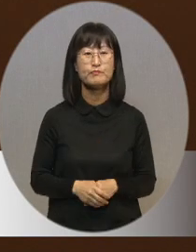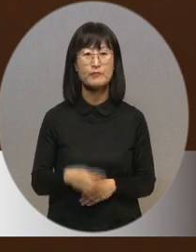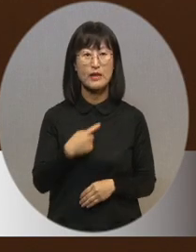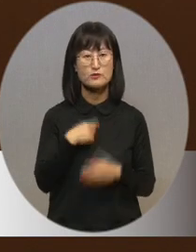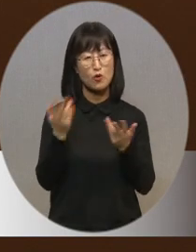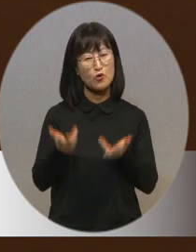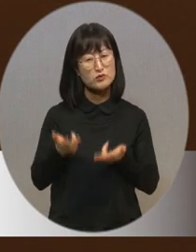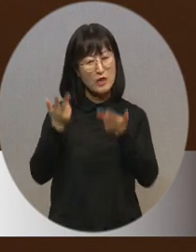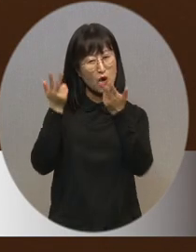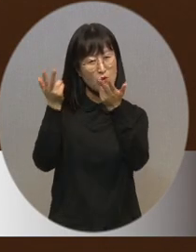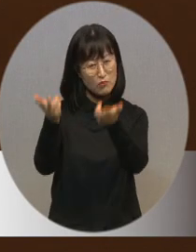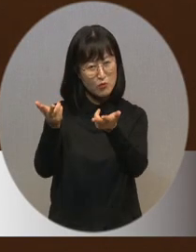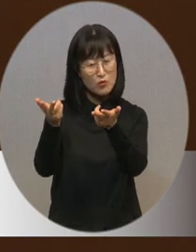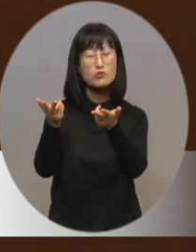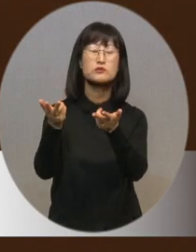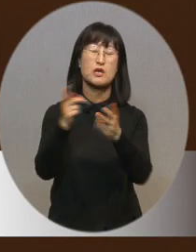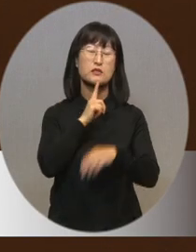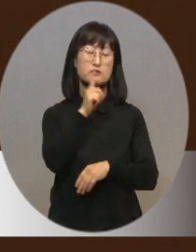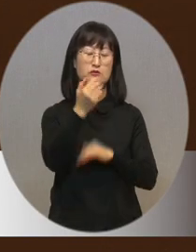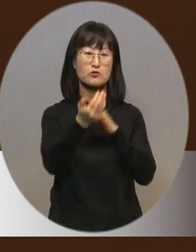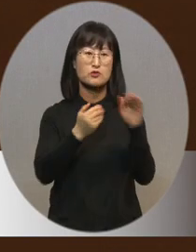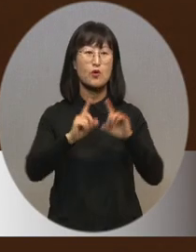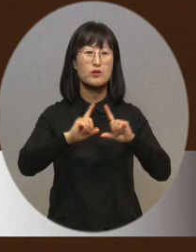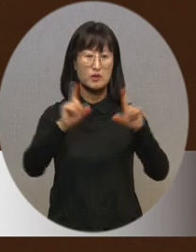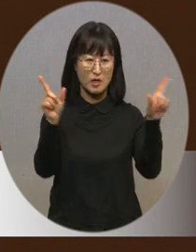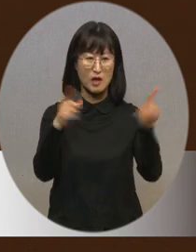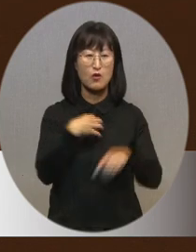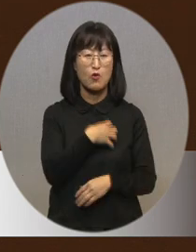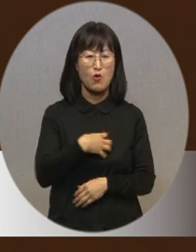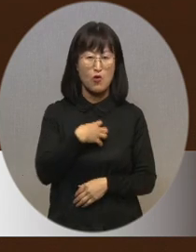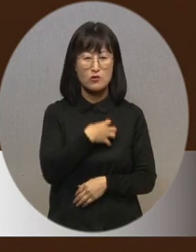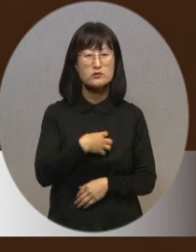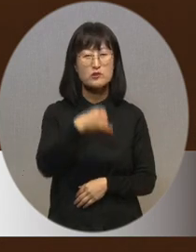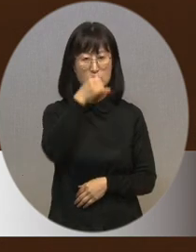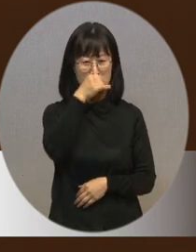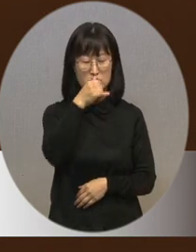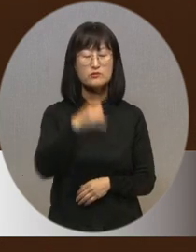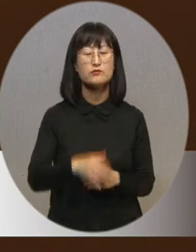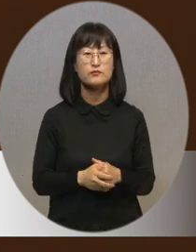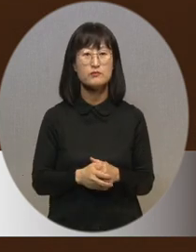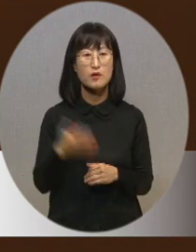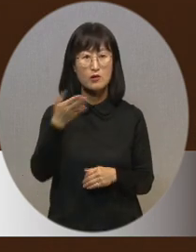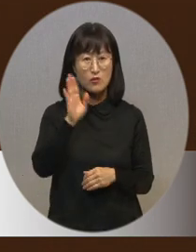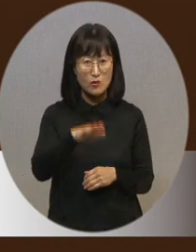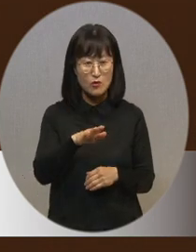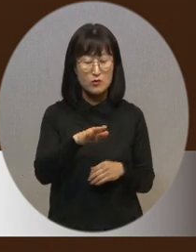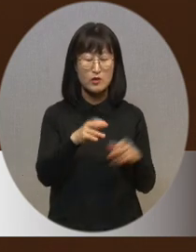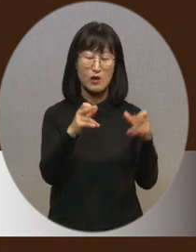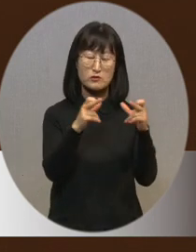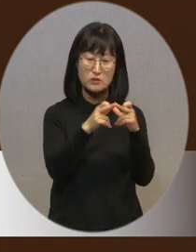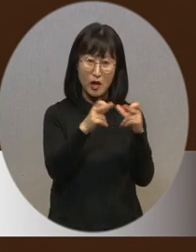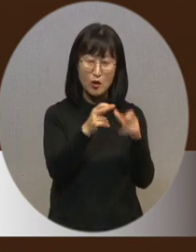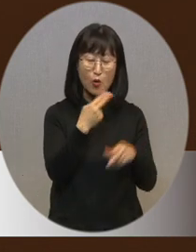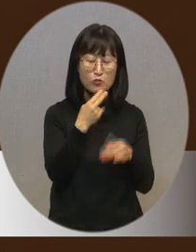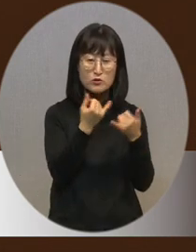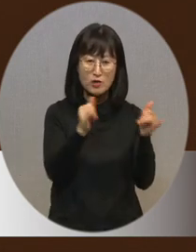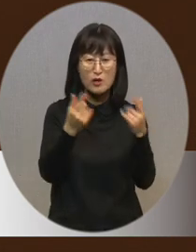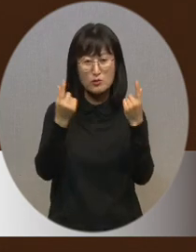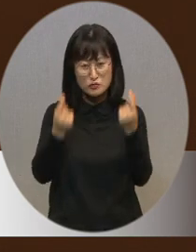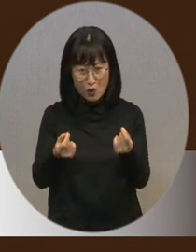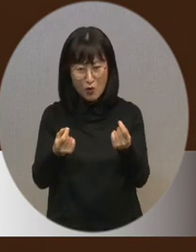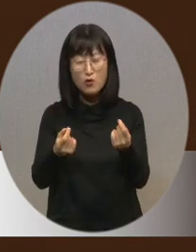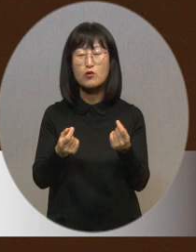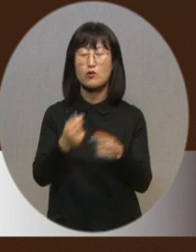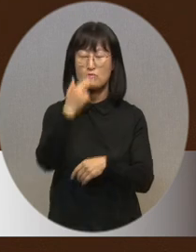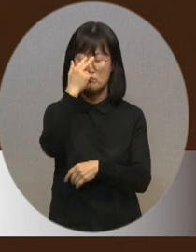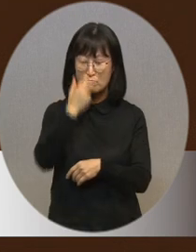자원봉사 신청하기 전날에 되게 많이 걱정을 했었는데 이제 비장애인들과 다름없이 이제